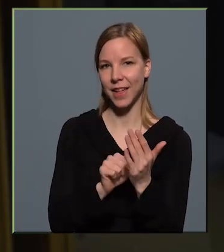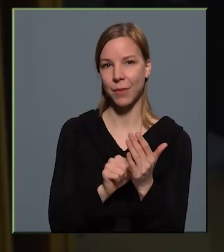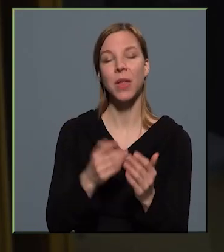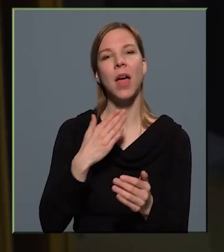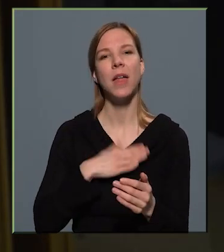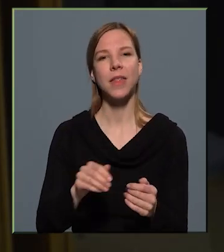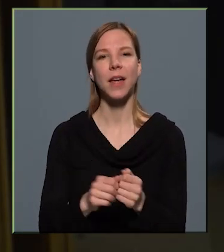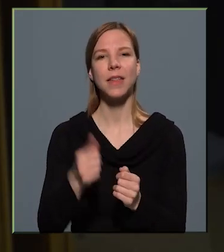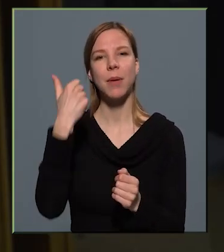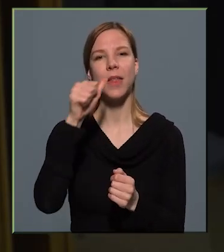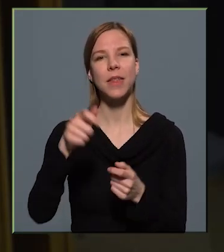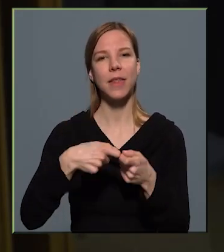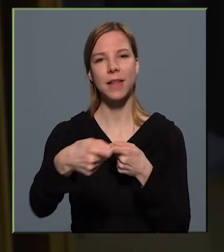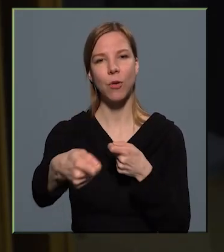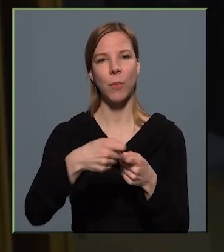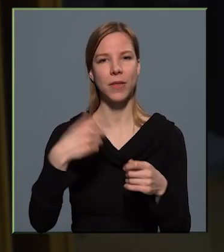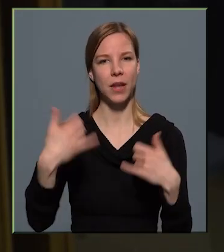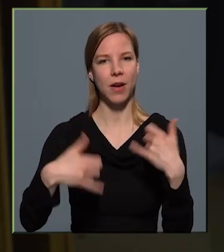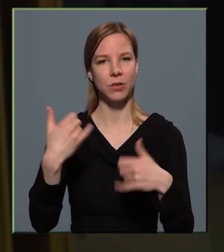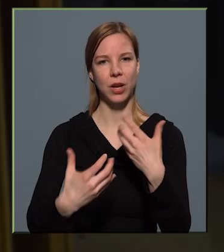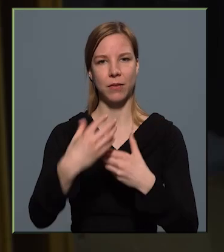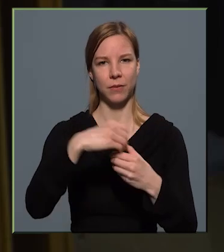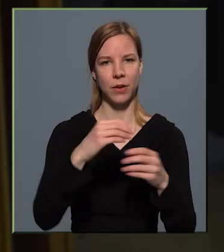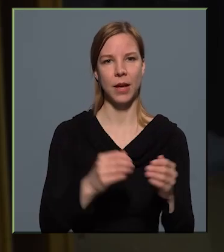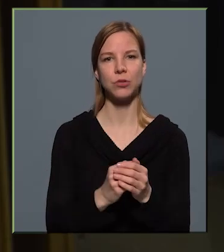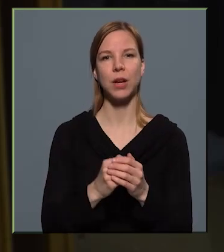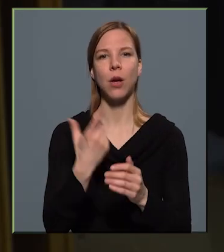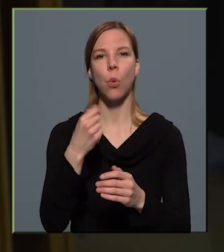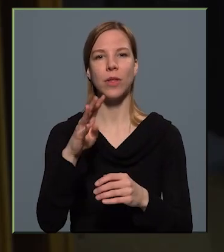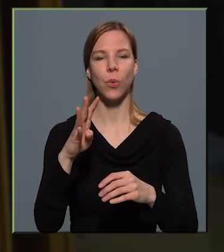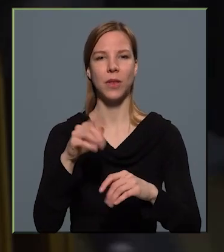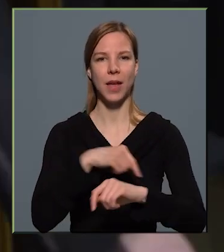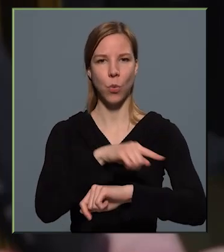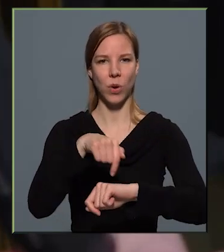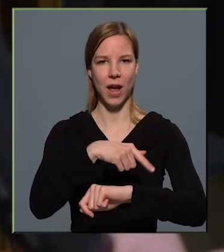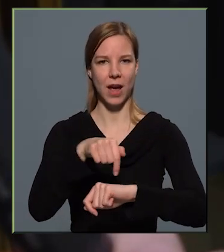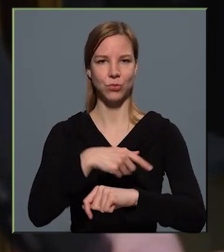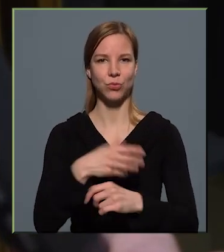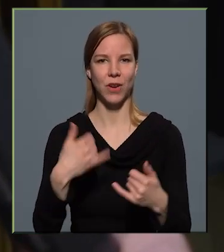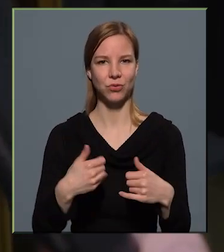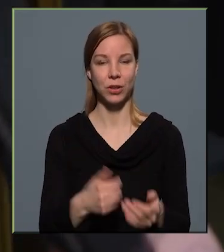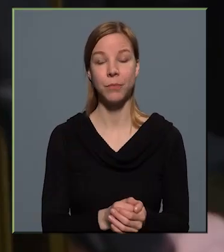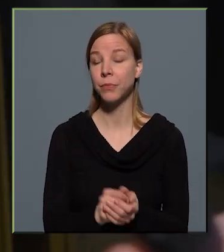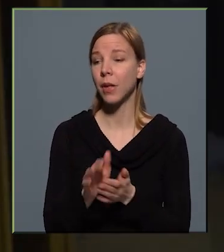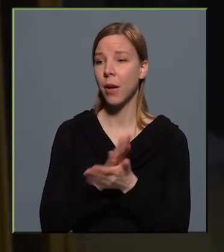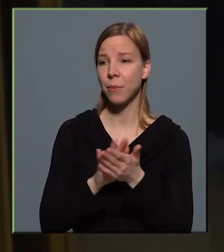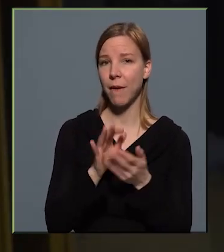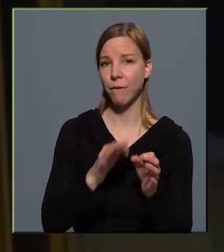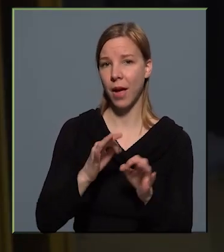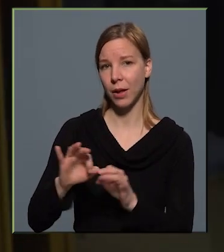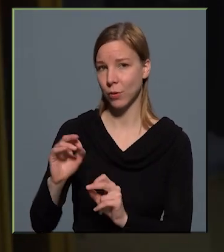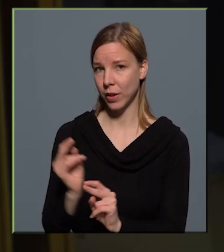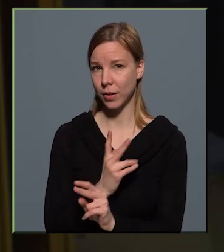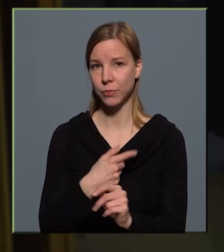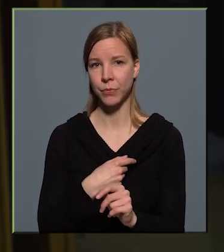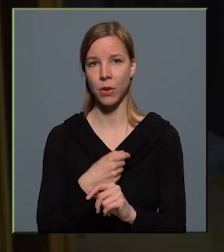100 kilométeres versenyen részt venni, és egy 24 óráson. Ehhez milyen felkészülés kell?